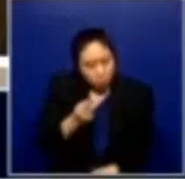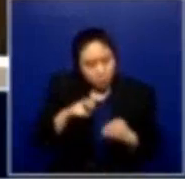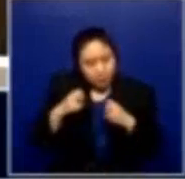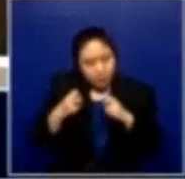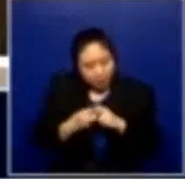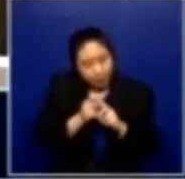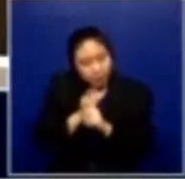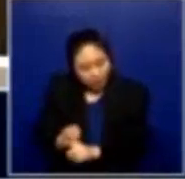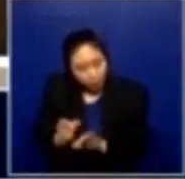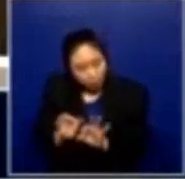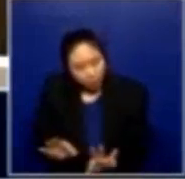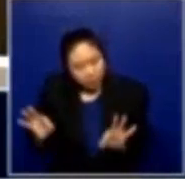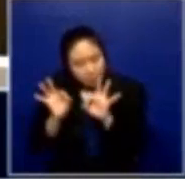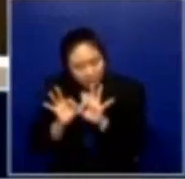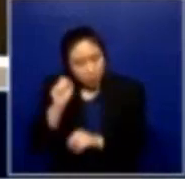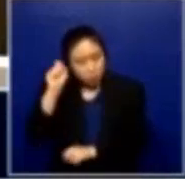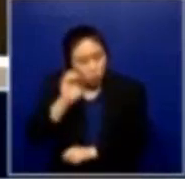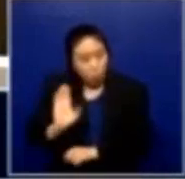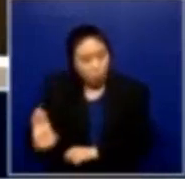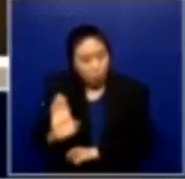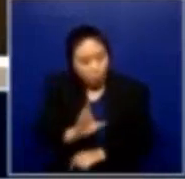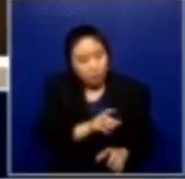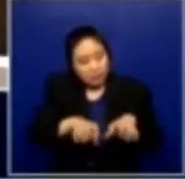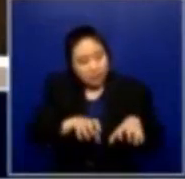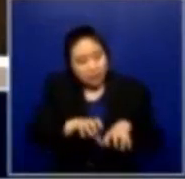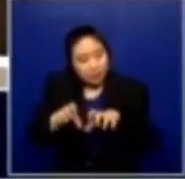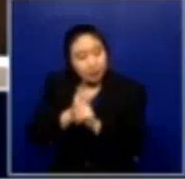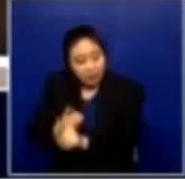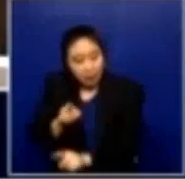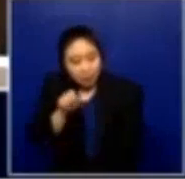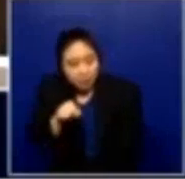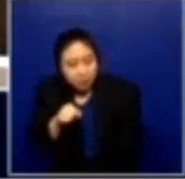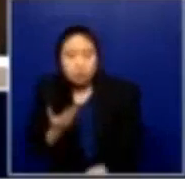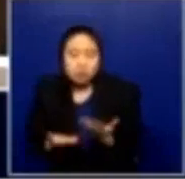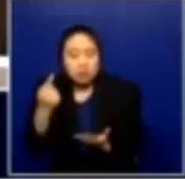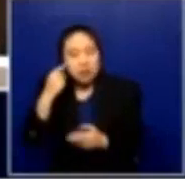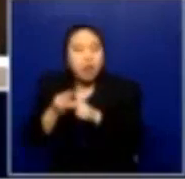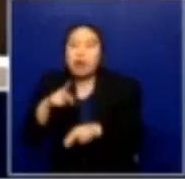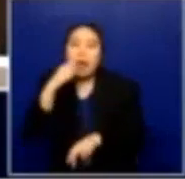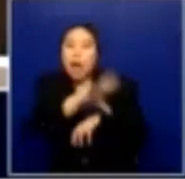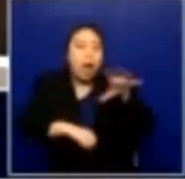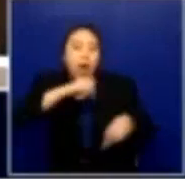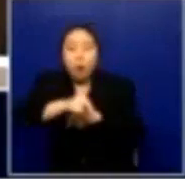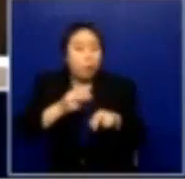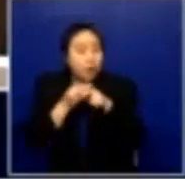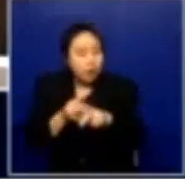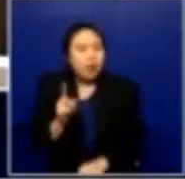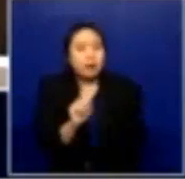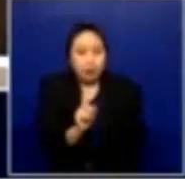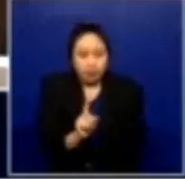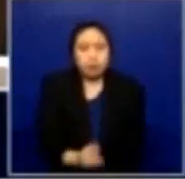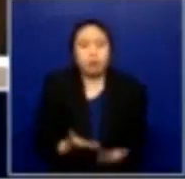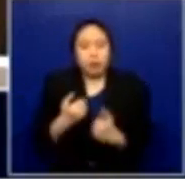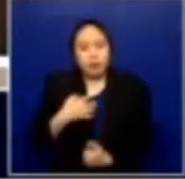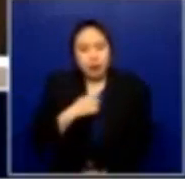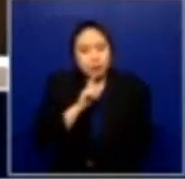าความจำเป็นเร่งด่วนหรือไม่หรือมือใครยาวสาวได้สาวเอาตรงนี้แหละครับที่อยากจะท